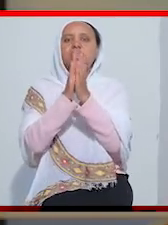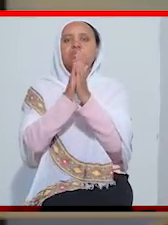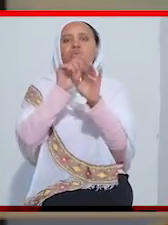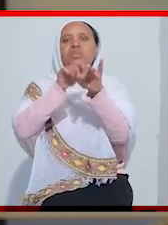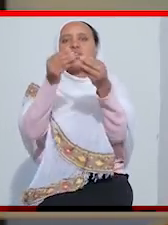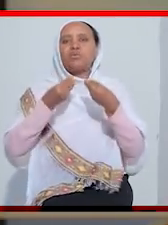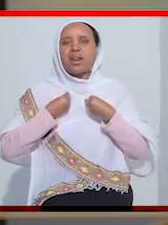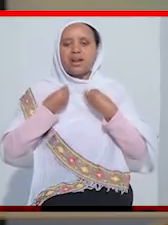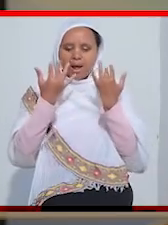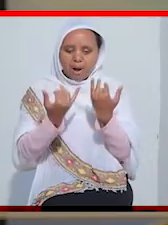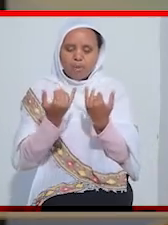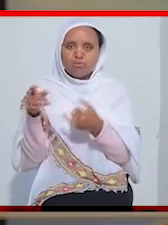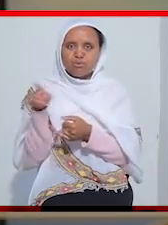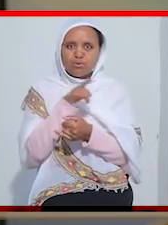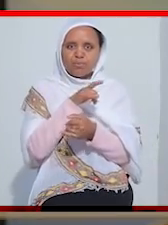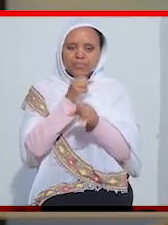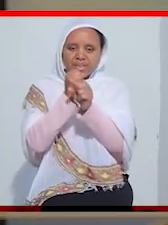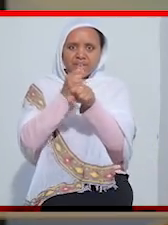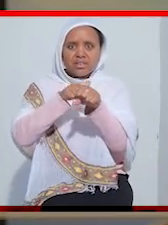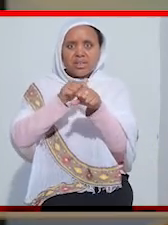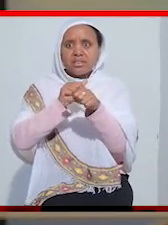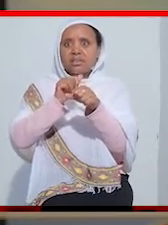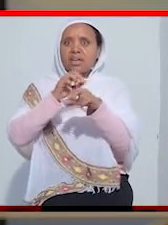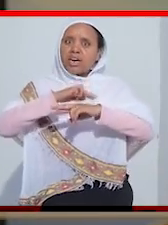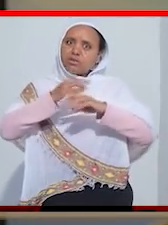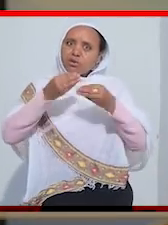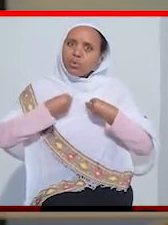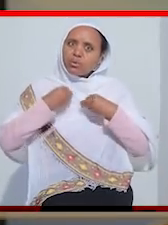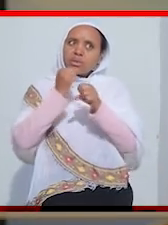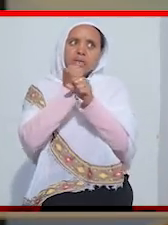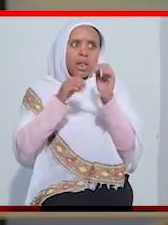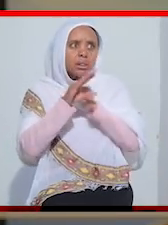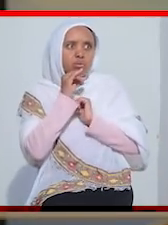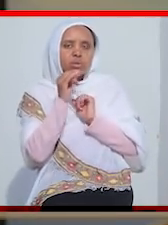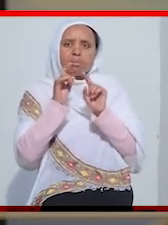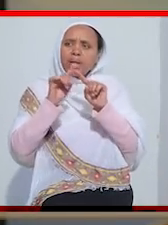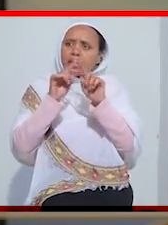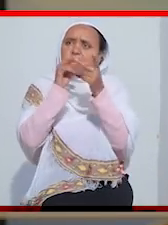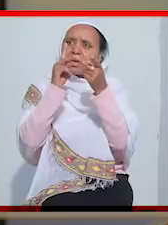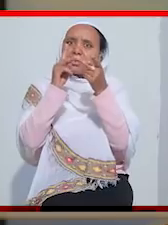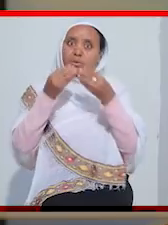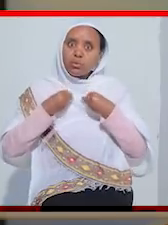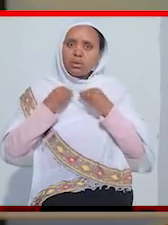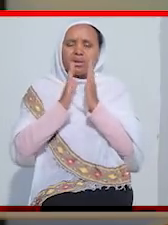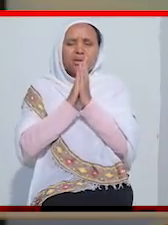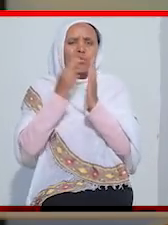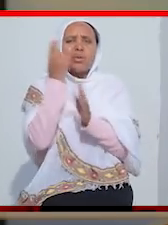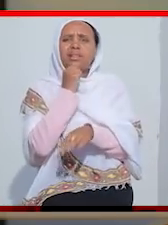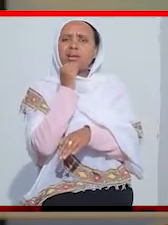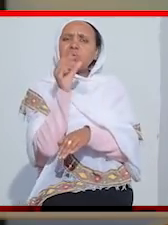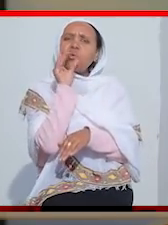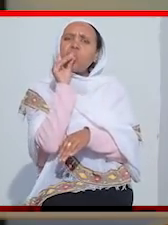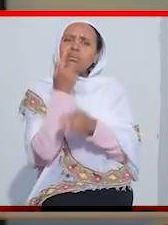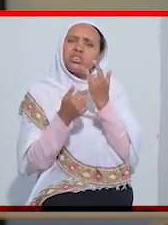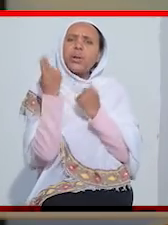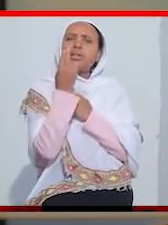አስተካክሎ በራሱ መንገድ የጸሎት ጊዜ ሰጥቶናል። አሁንም ቢሆን የሥራ ሰዓት ረፍት ተሰጥቶን መስሪያ ቤት አትግቡ ተብለን በተለያየ መንገድ በተሰጠን